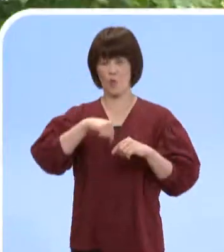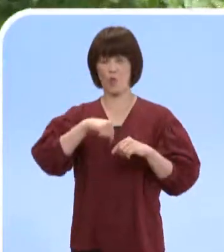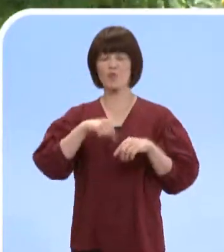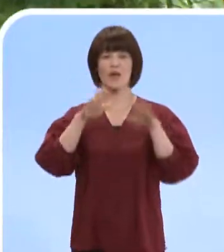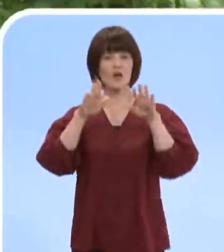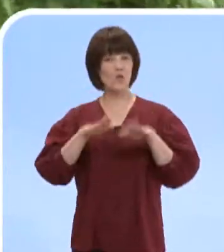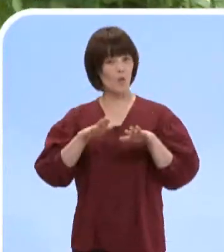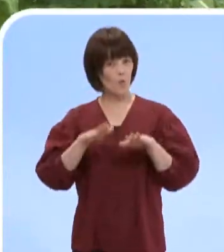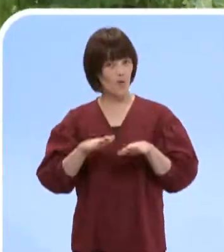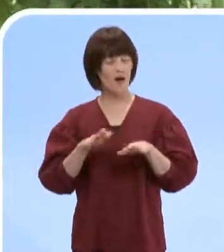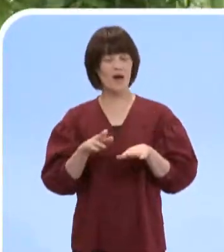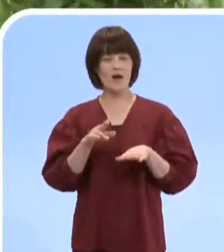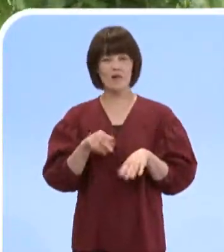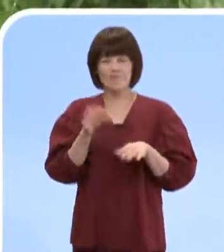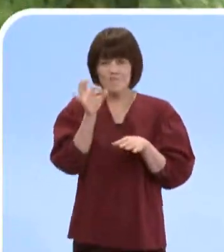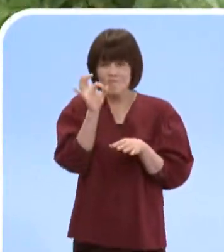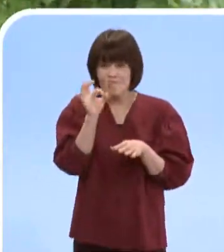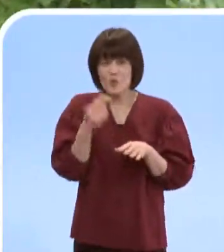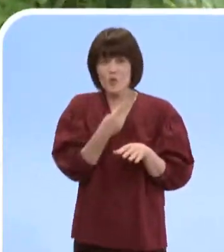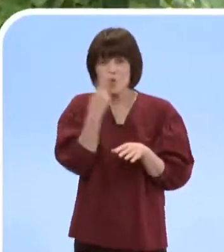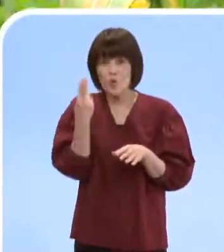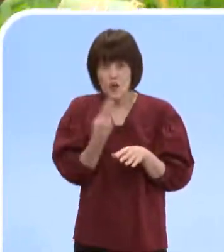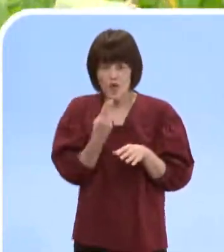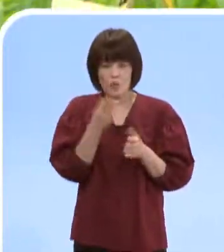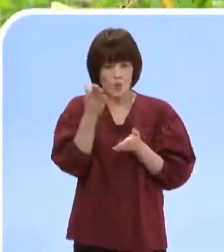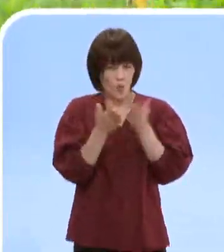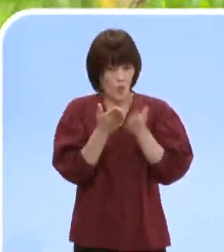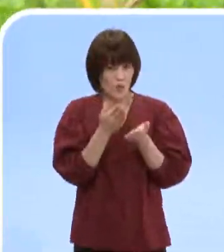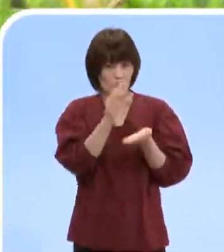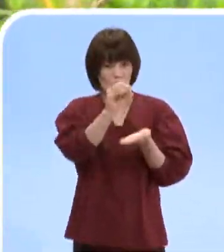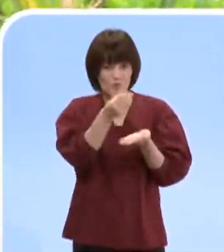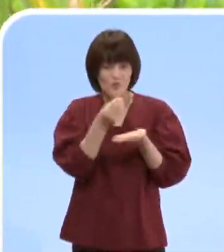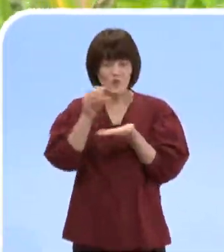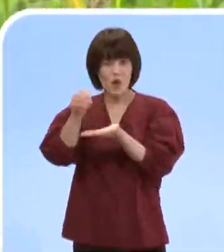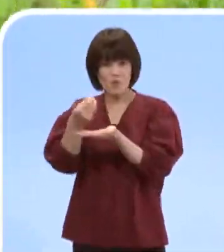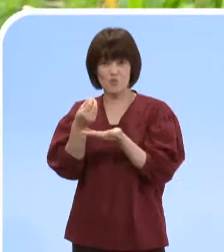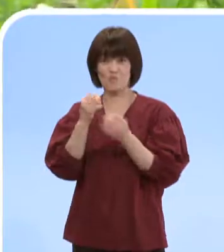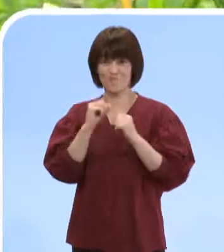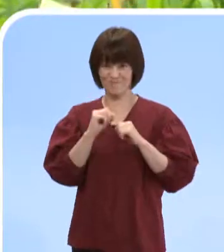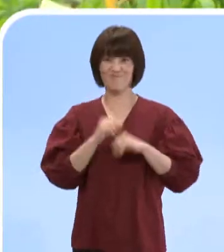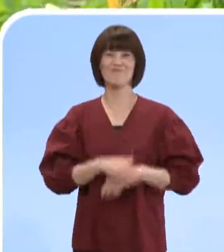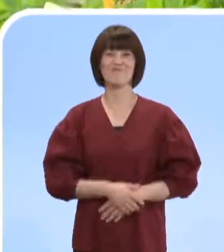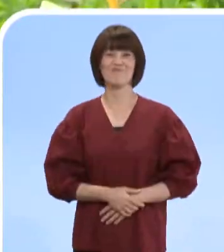日はプチトマトのお世話と収穫をします。